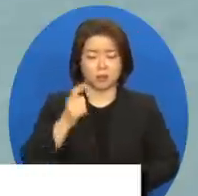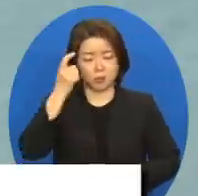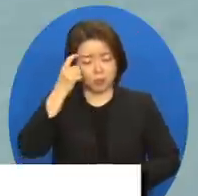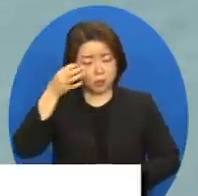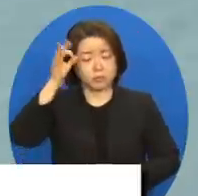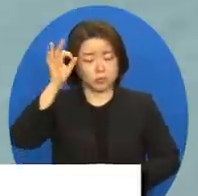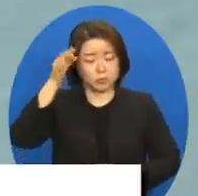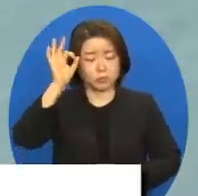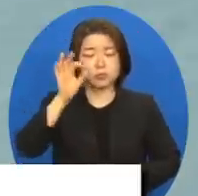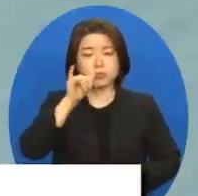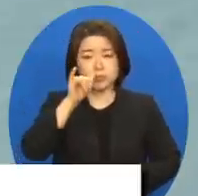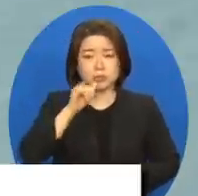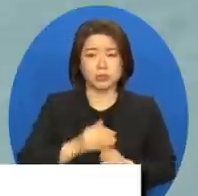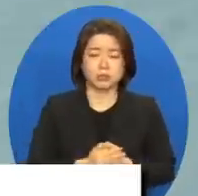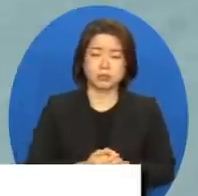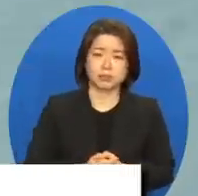나요.